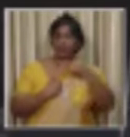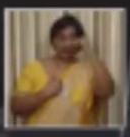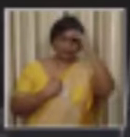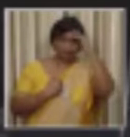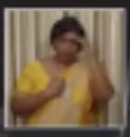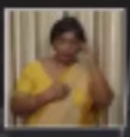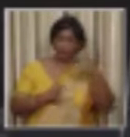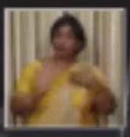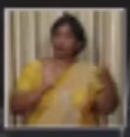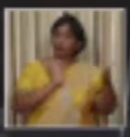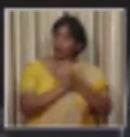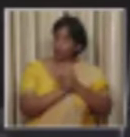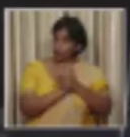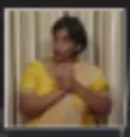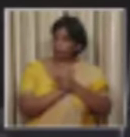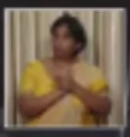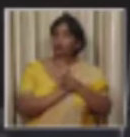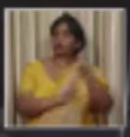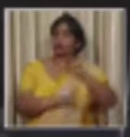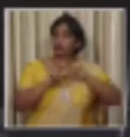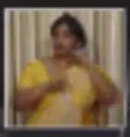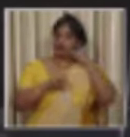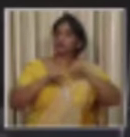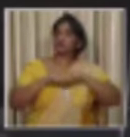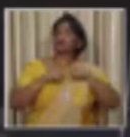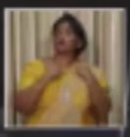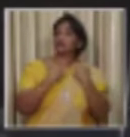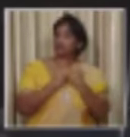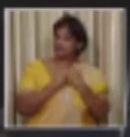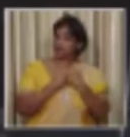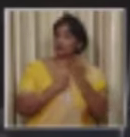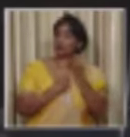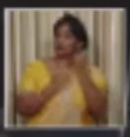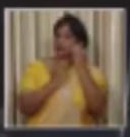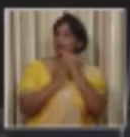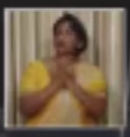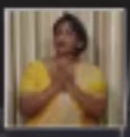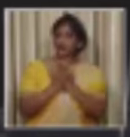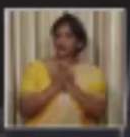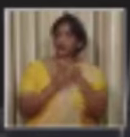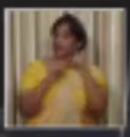නායකවරයා සමග එකතු වෙච්ච සමග ජන බලවේගේ ආර්ථික